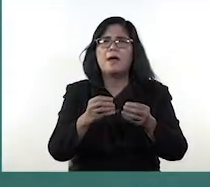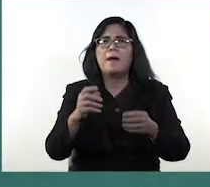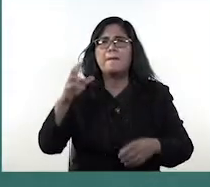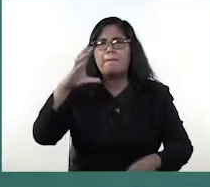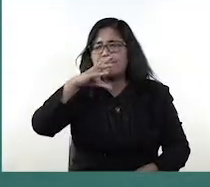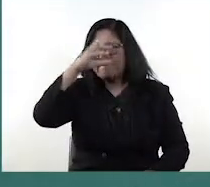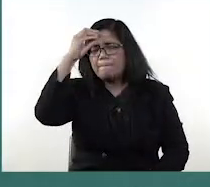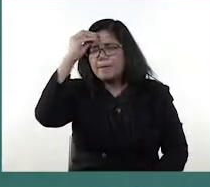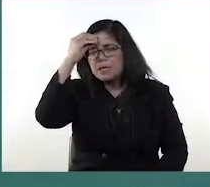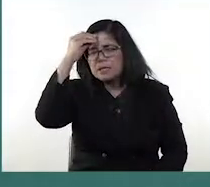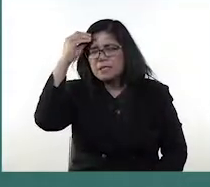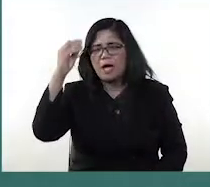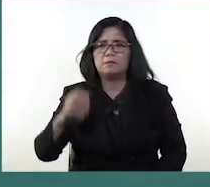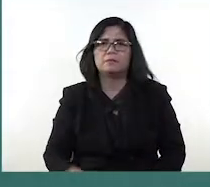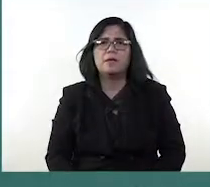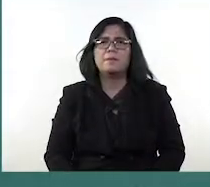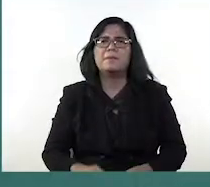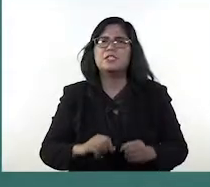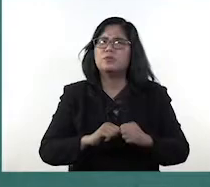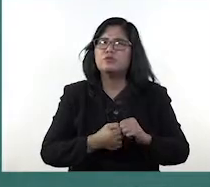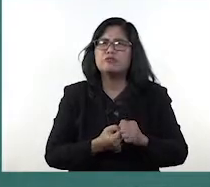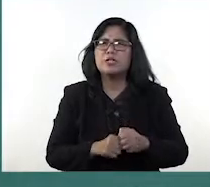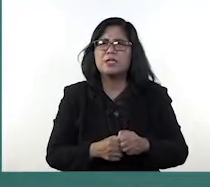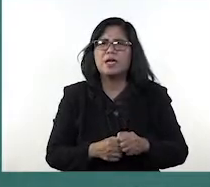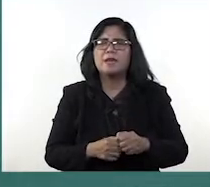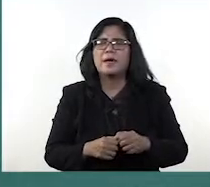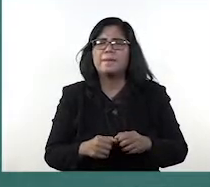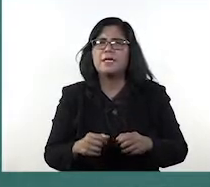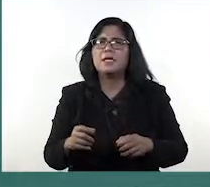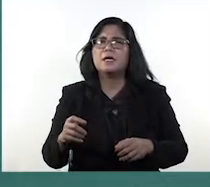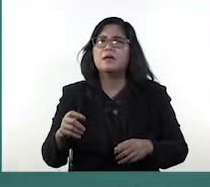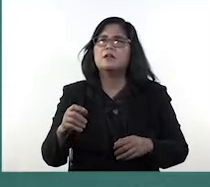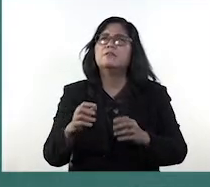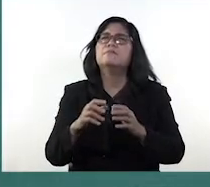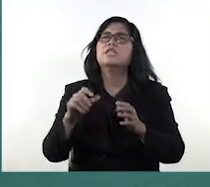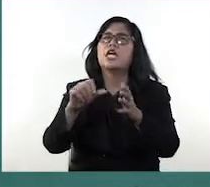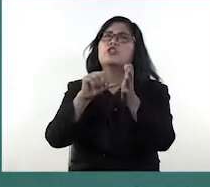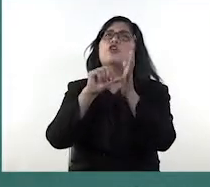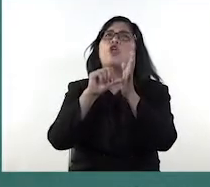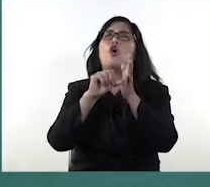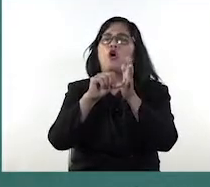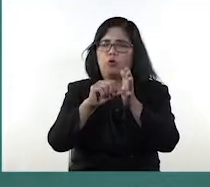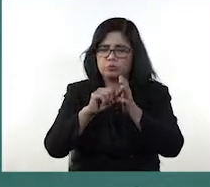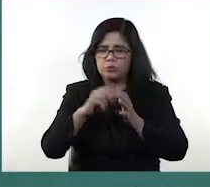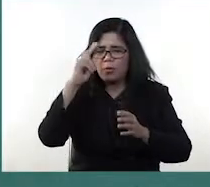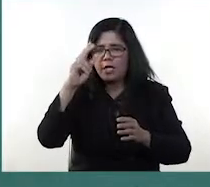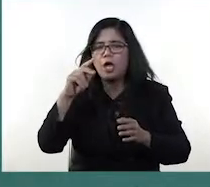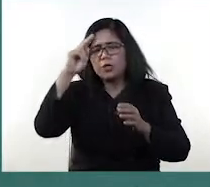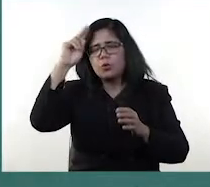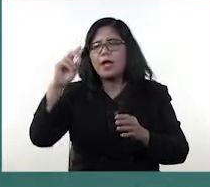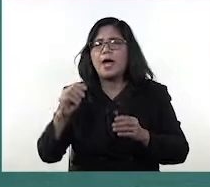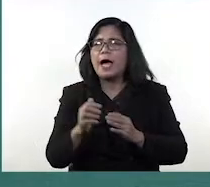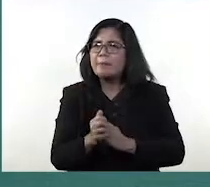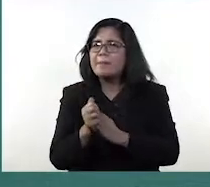prajurit olahragawan yang petani tapi kalau kau melibatkan Tuhan itu ngebimbing kamu Hai